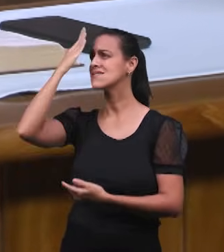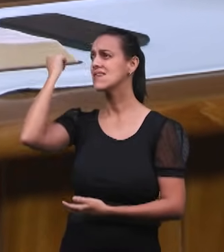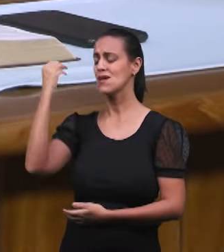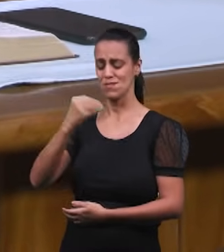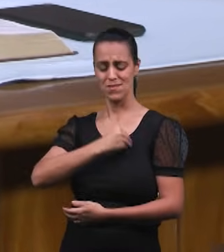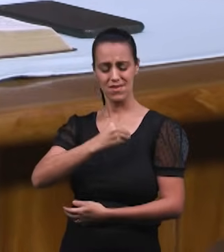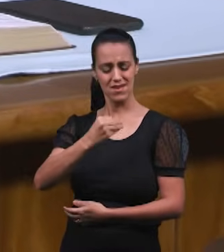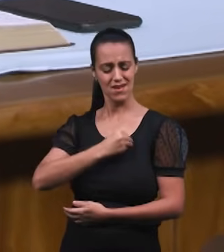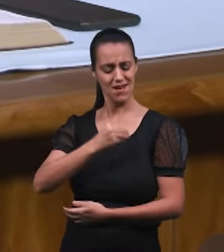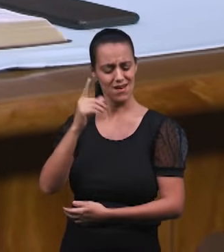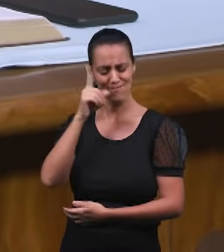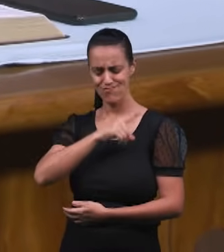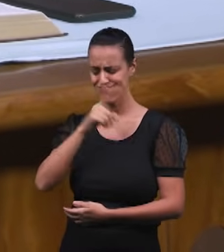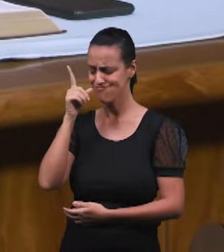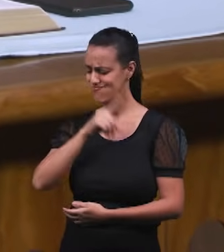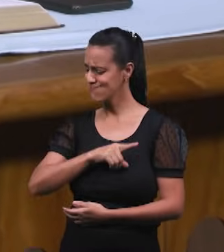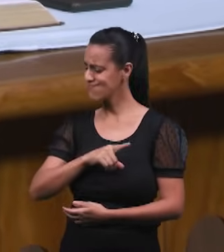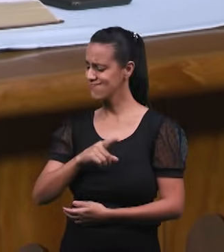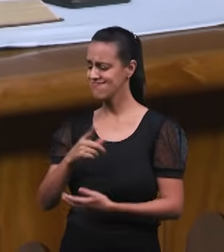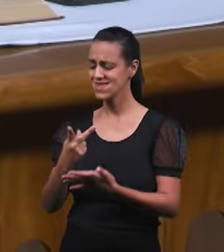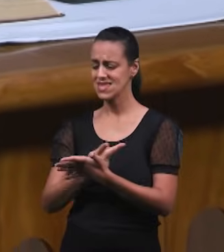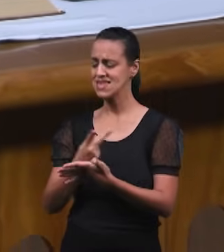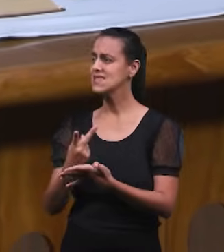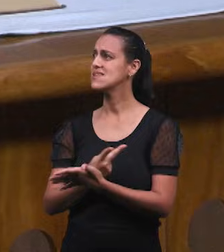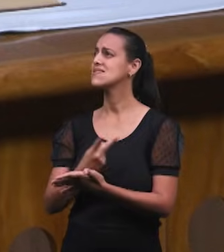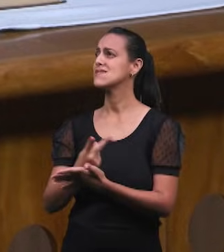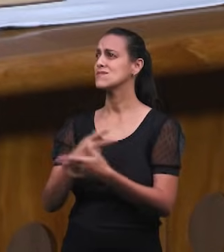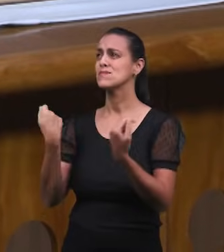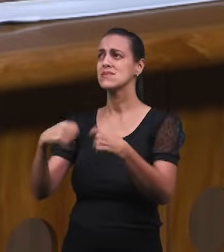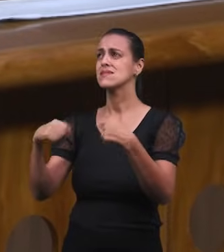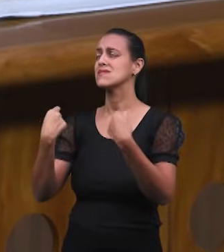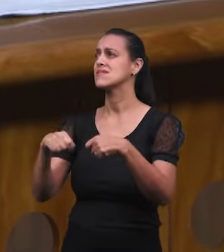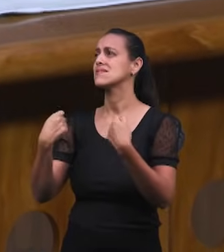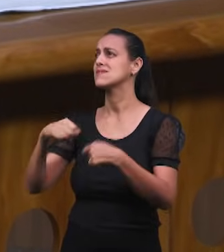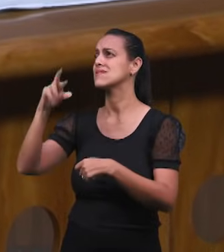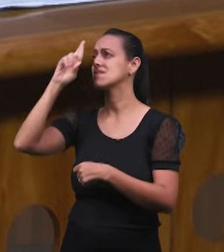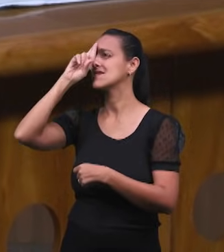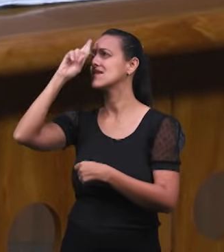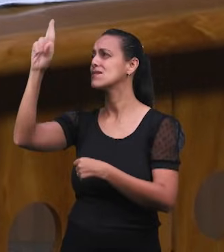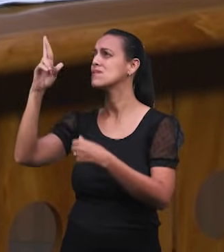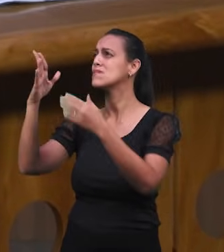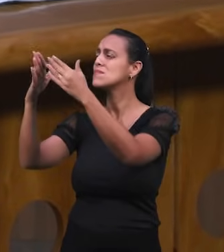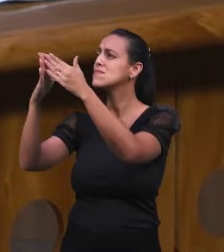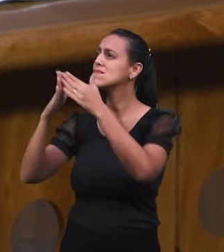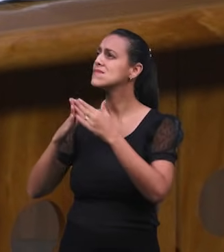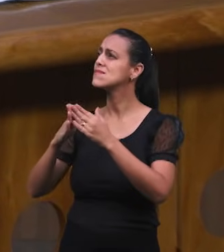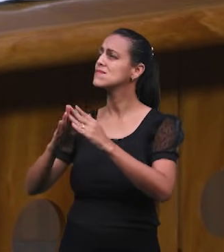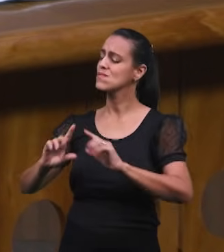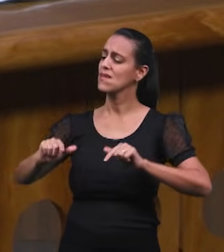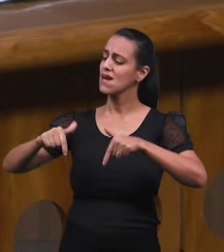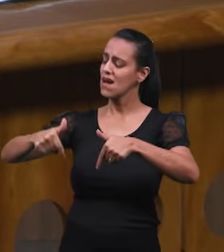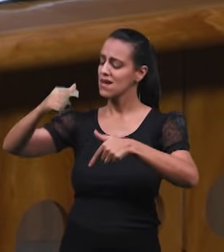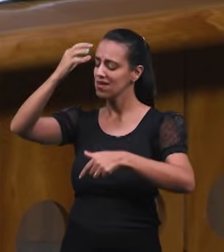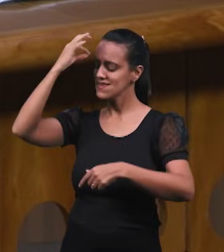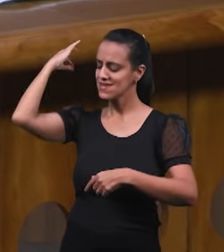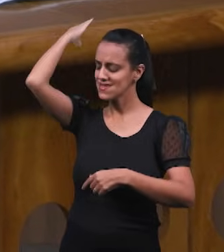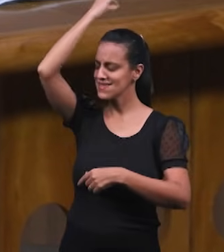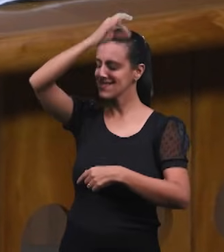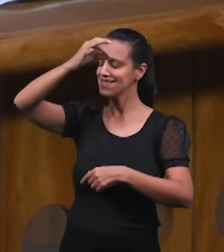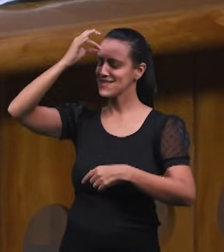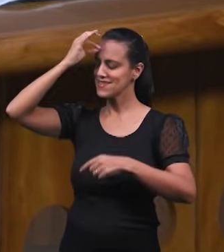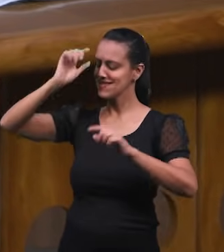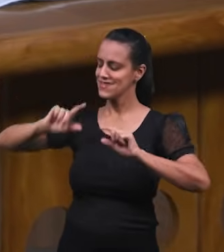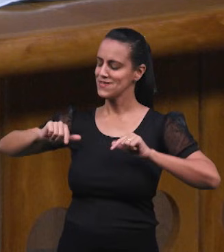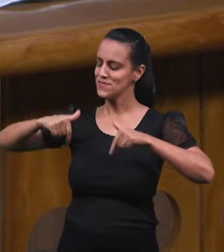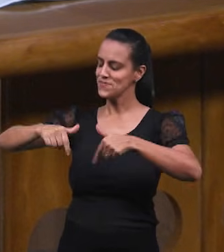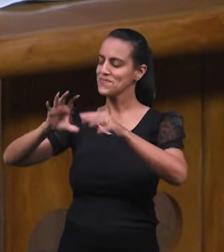sommes pécheurs, imparfaits, nécessiteux de toi. Nous demandons qu'à travers l'opération de ton Saint-Esprit dans nos vies, il y